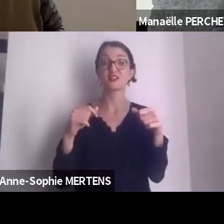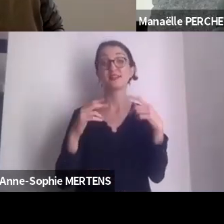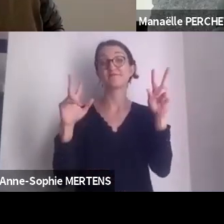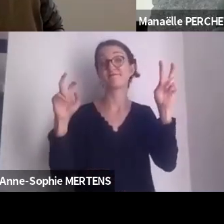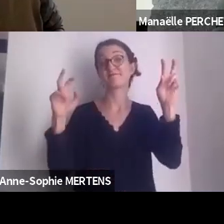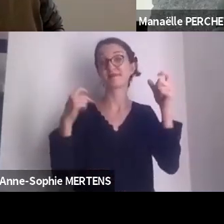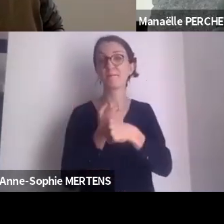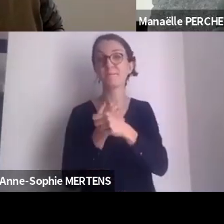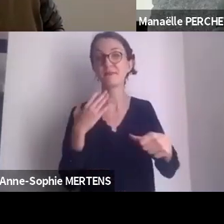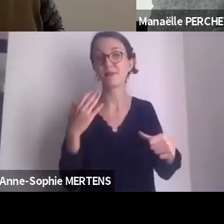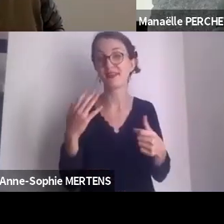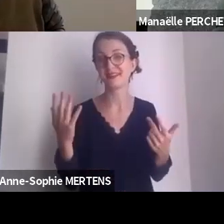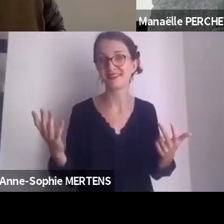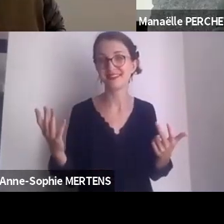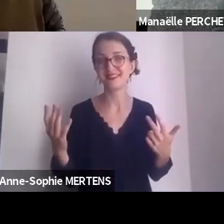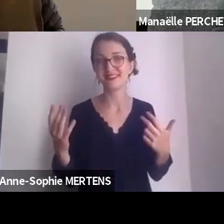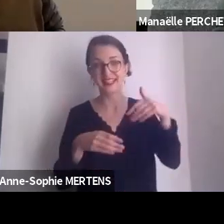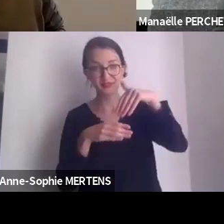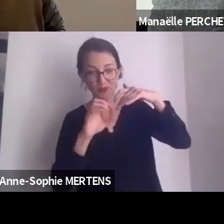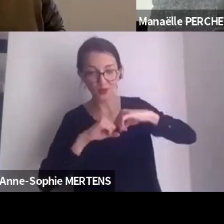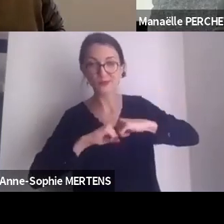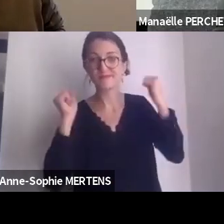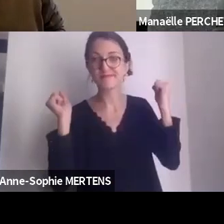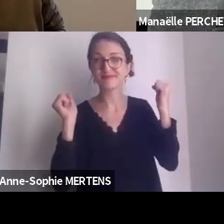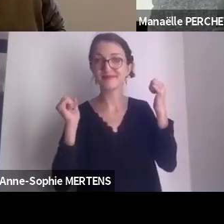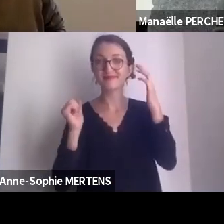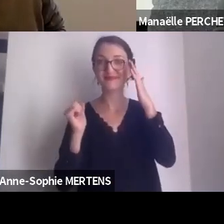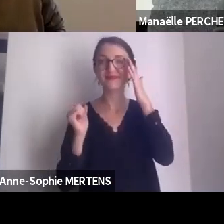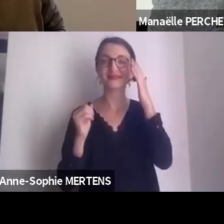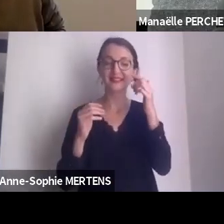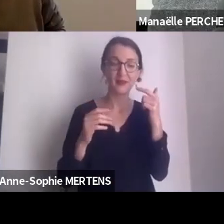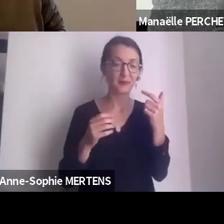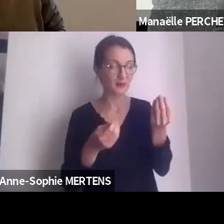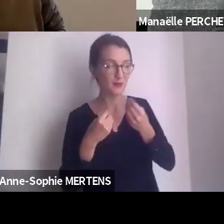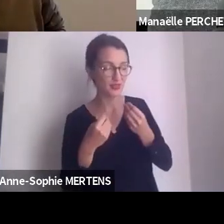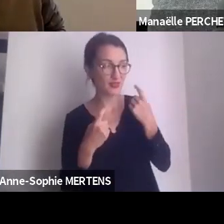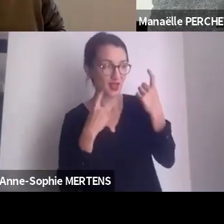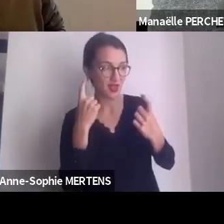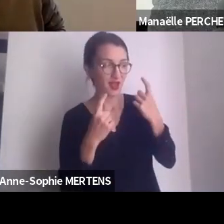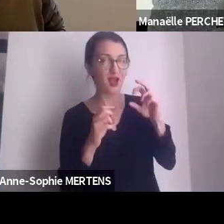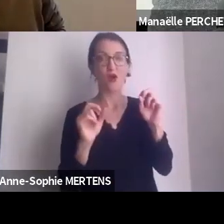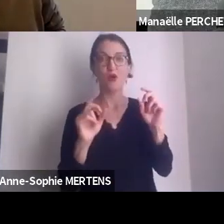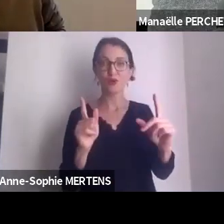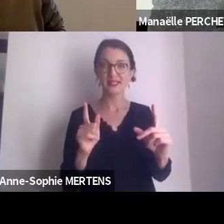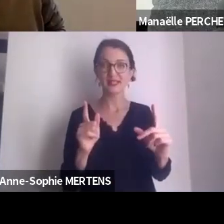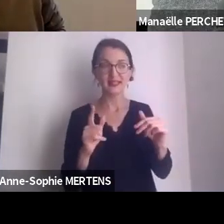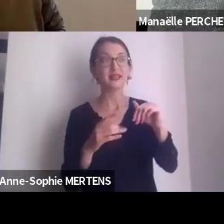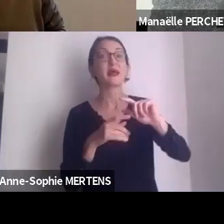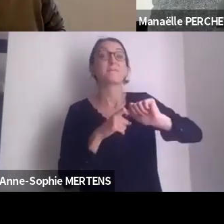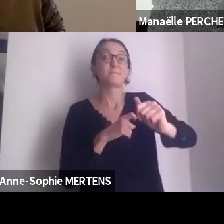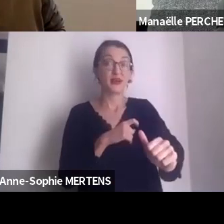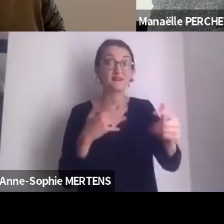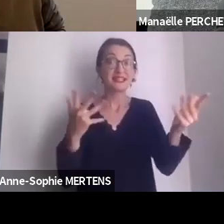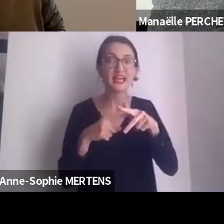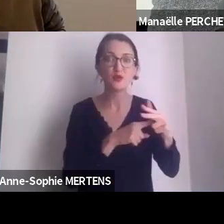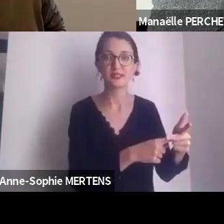vont nous amener à nous poser des questions qui peut-être vont nous amener vers ces outils. Tout à fait, et d'où l'importance de se remettre en